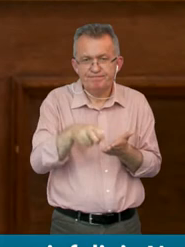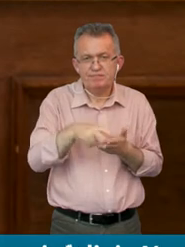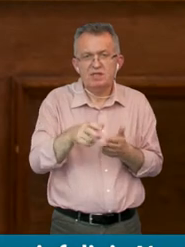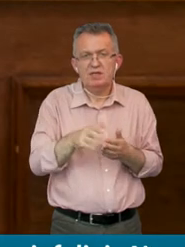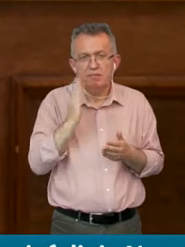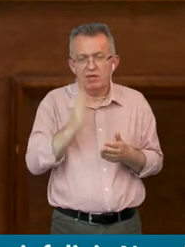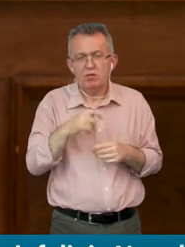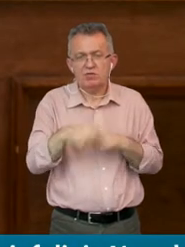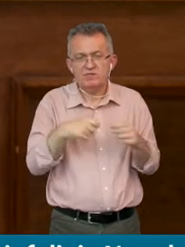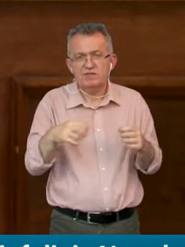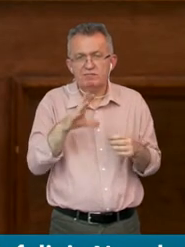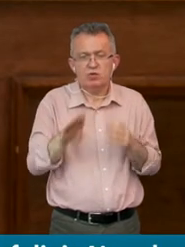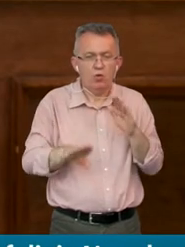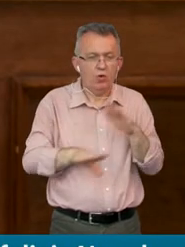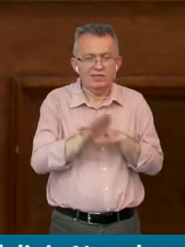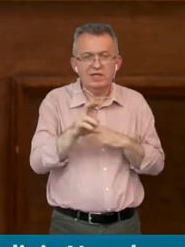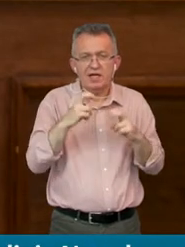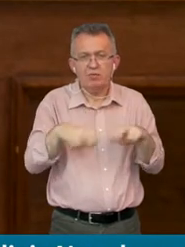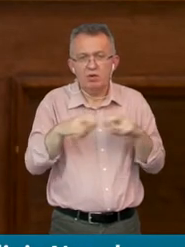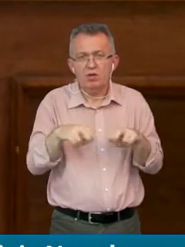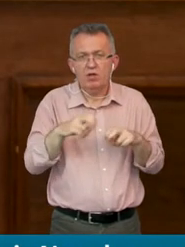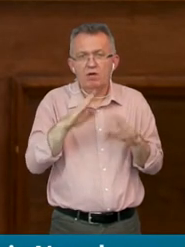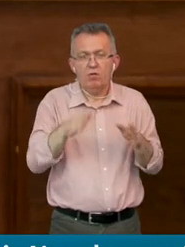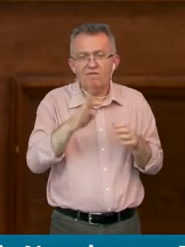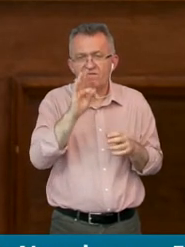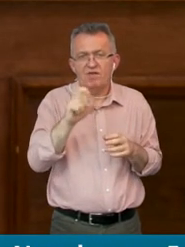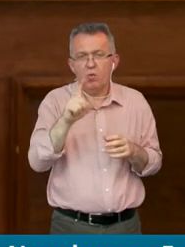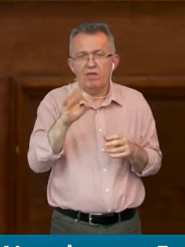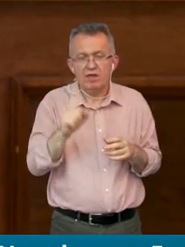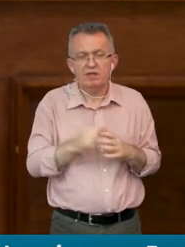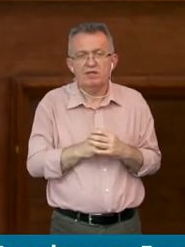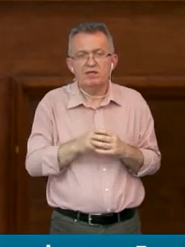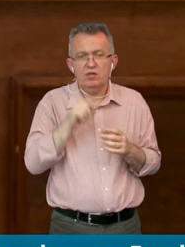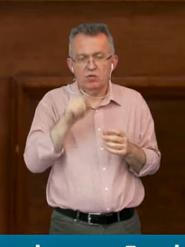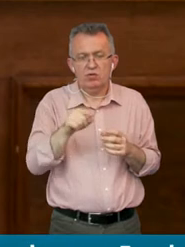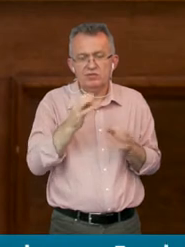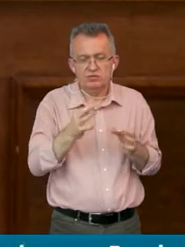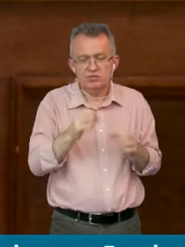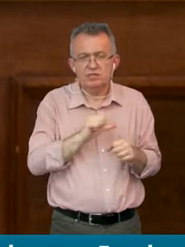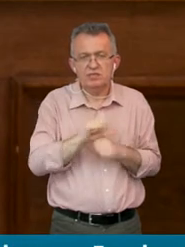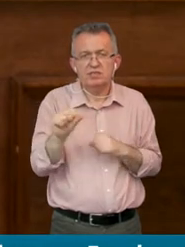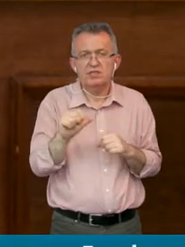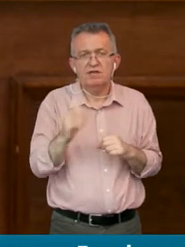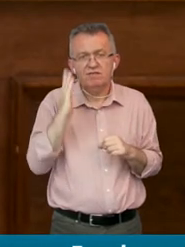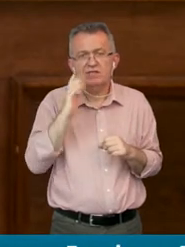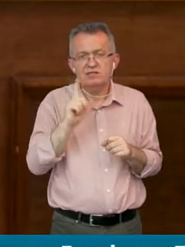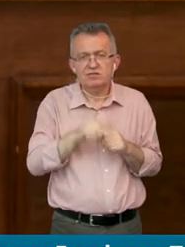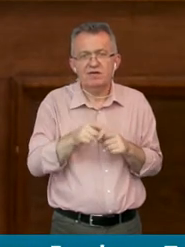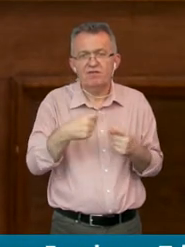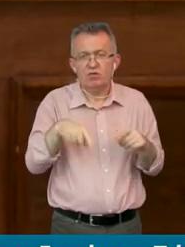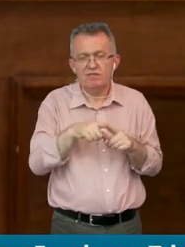przy okazji remontu Alei Fałata. Natomiast to rozwiązanie, które jest dzisiaj, wiem, że